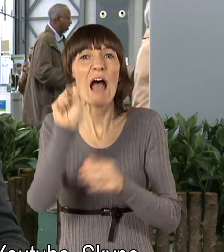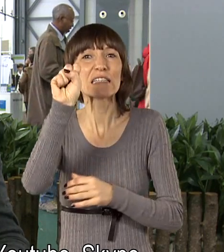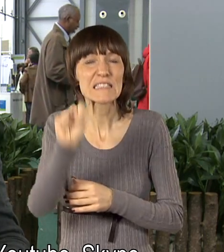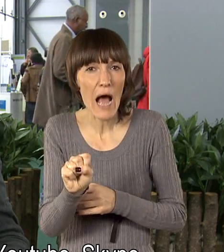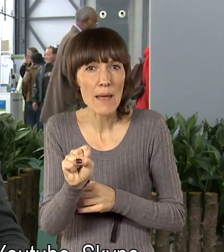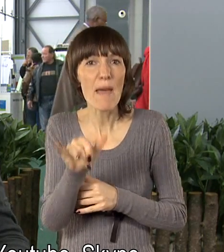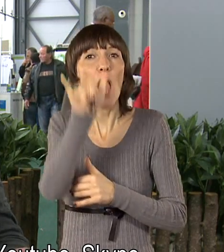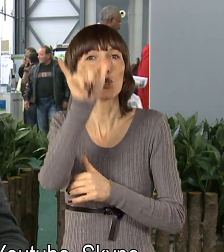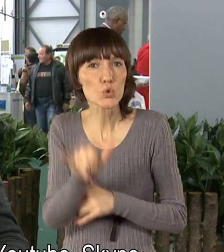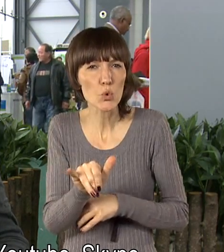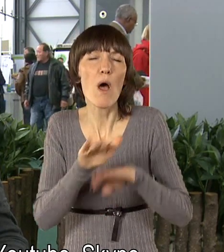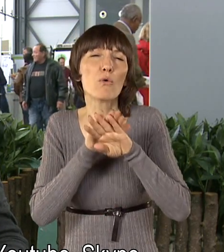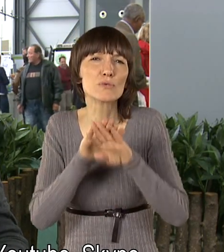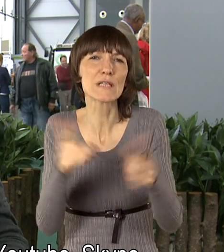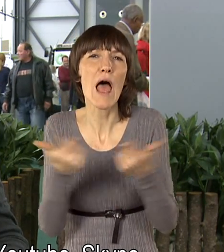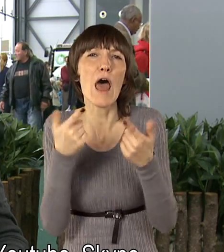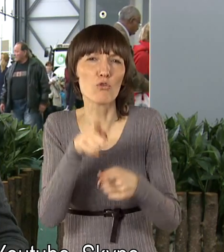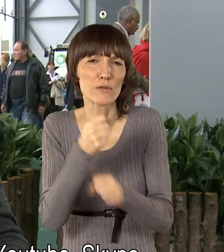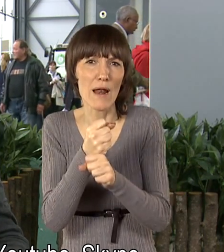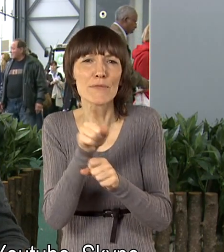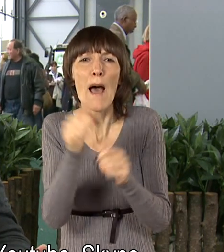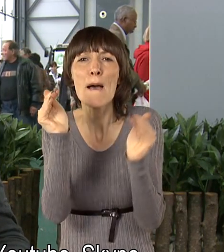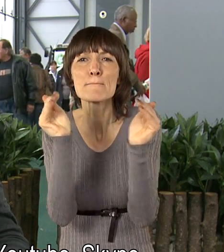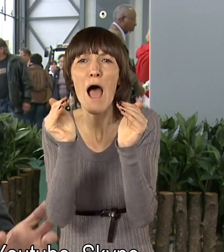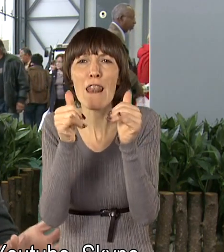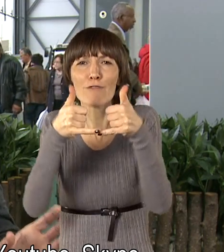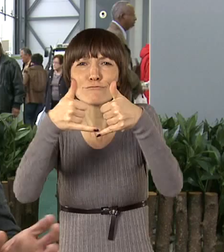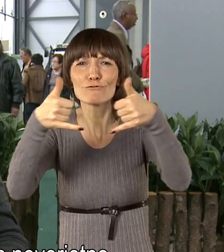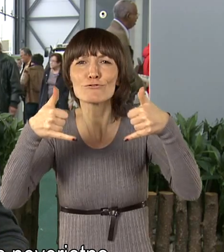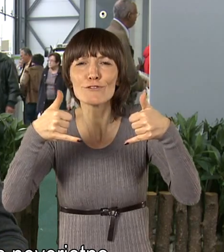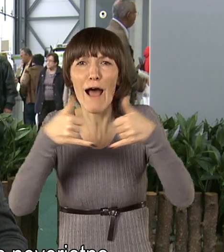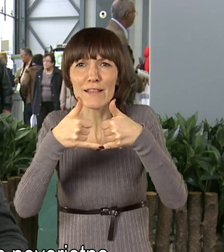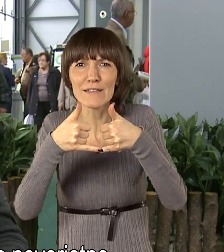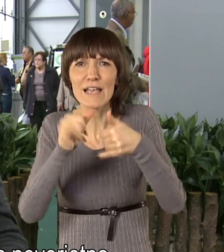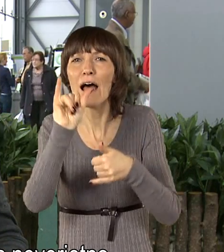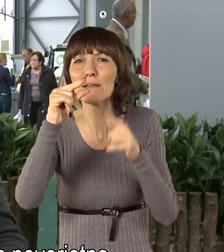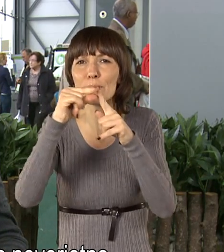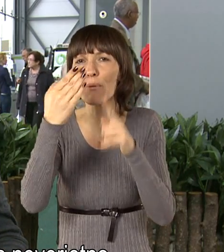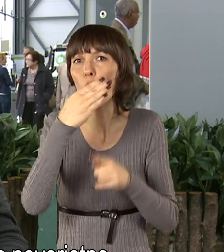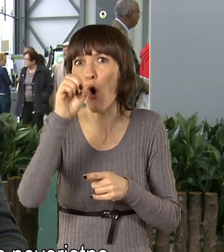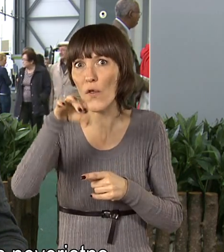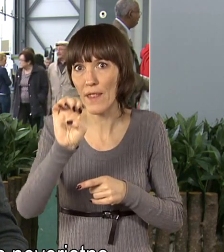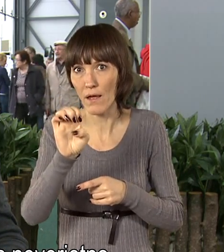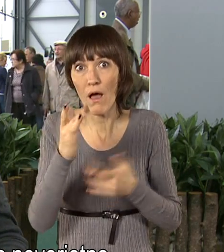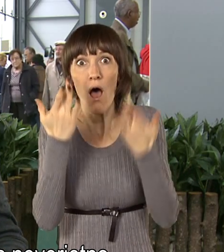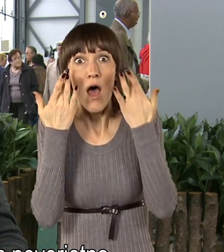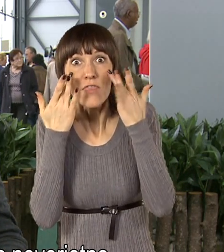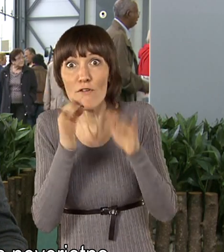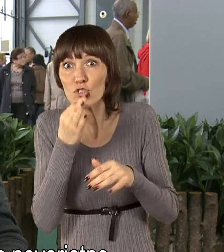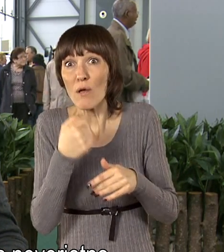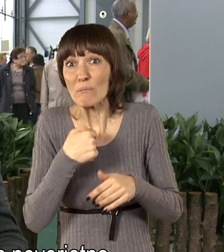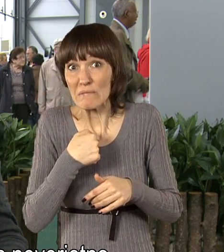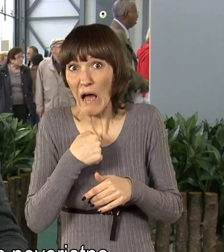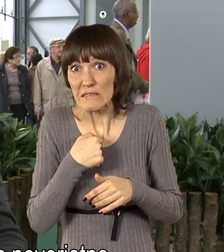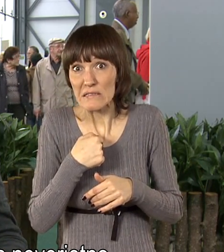YouTube, grem na Skype. Skratka, čisto vse je možno početi s to malo škatlico, kar je res neverjetno,